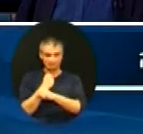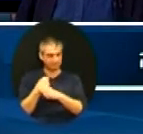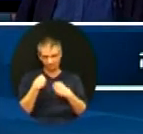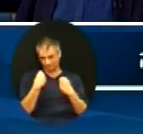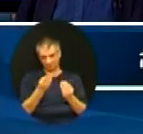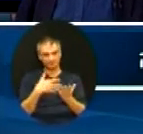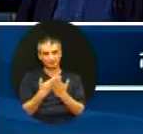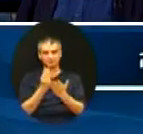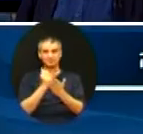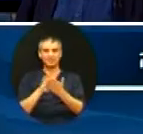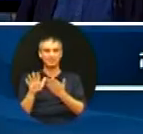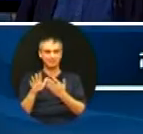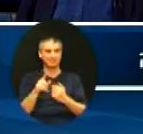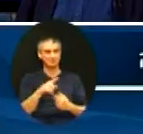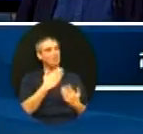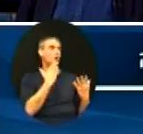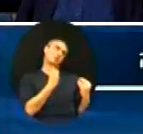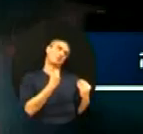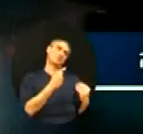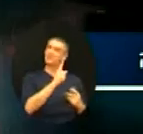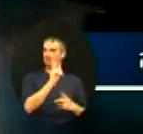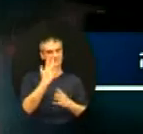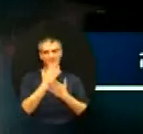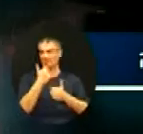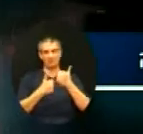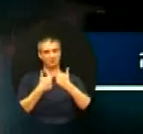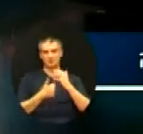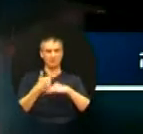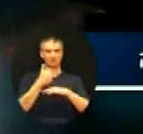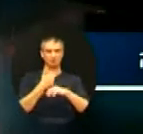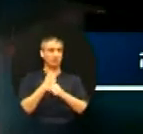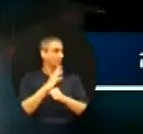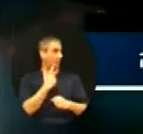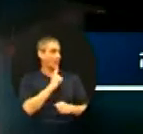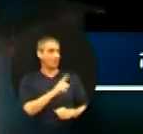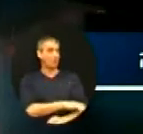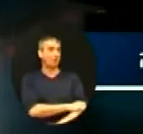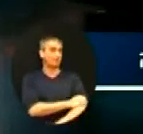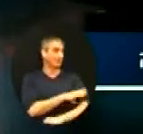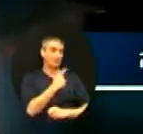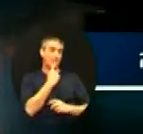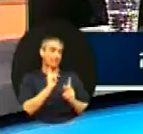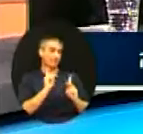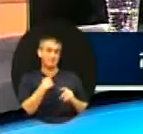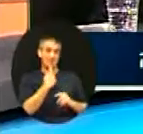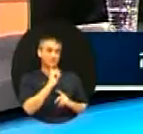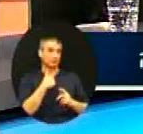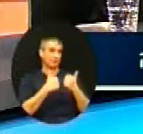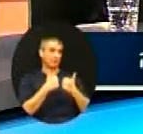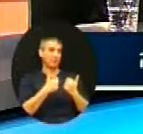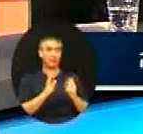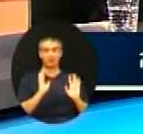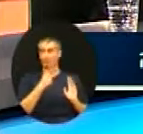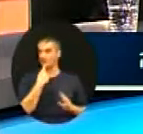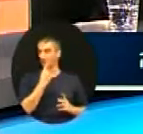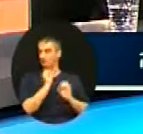לך ייעוץ בחינם, אולי תהיה, את כבר לא מתמודדת בשוט העבודה. טוב שהגעתי לכאן לאולפן. הבעיה שלהם, הבעיה שלהם. אמר שאני לא מתמודדת. אבל